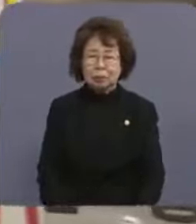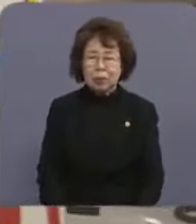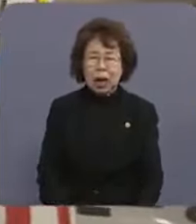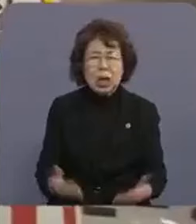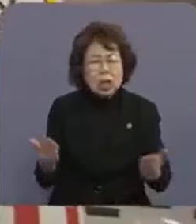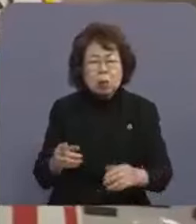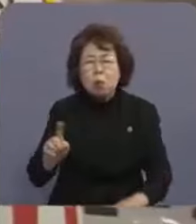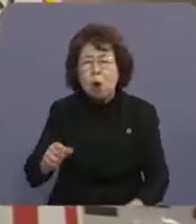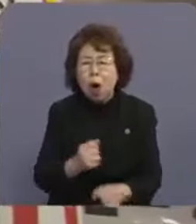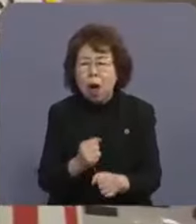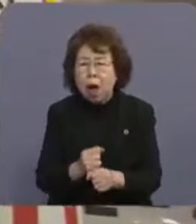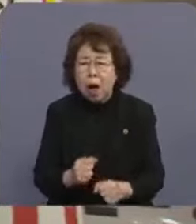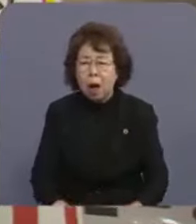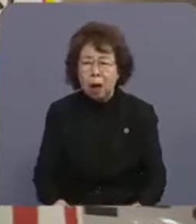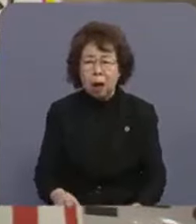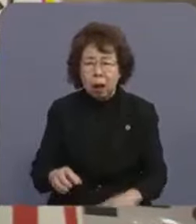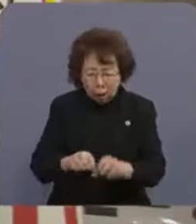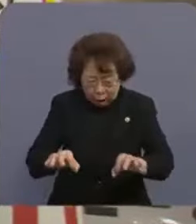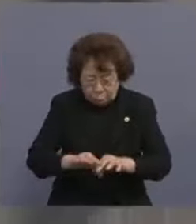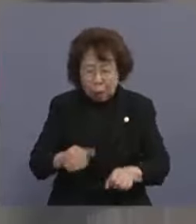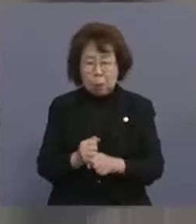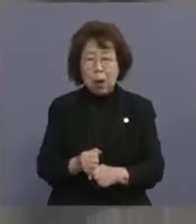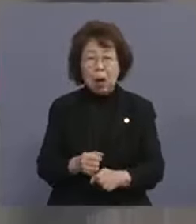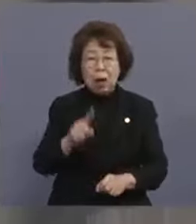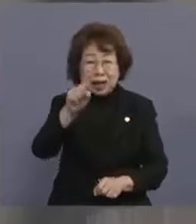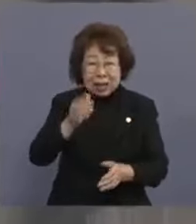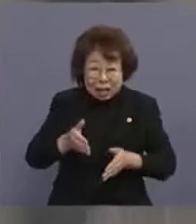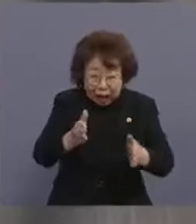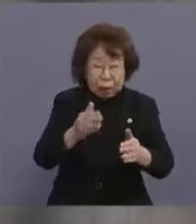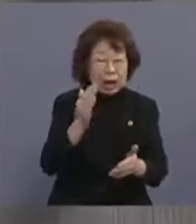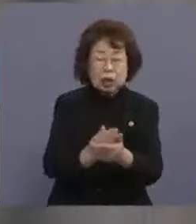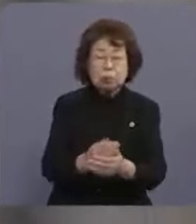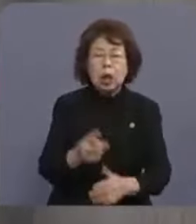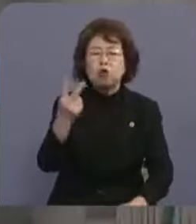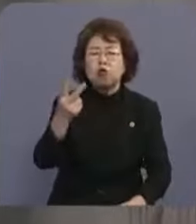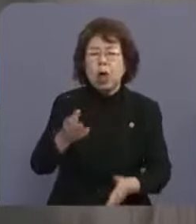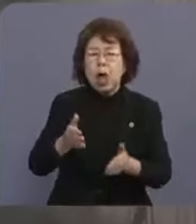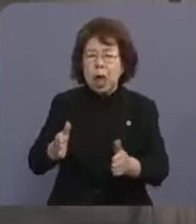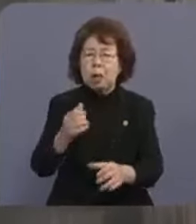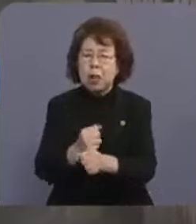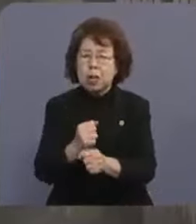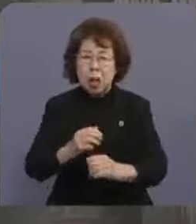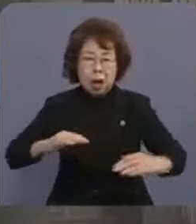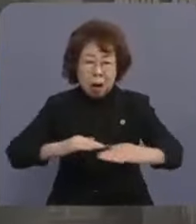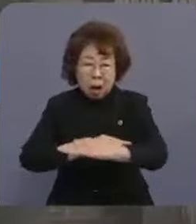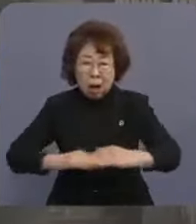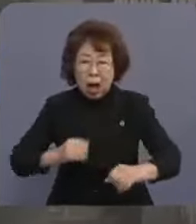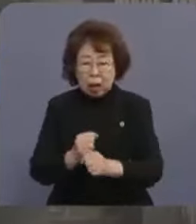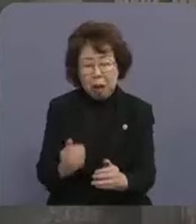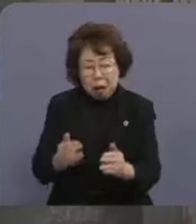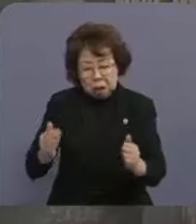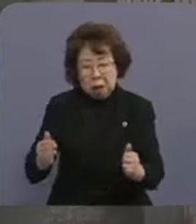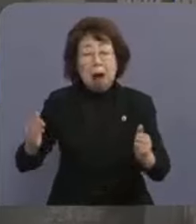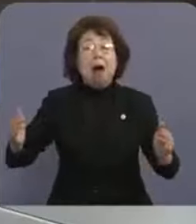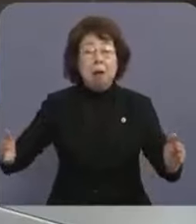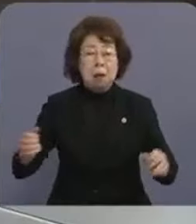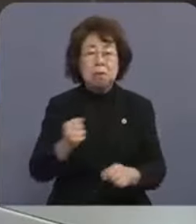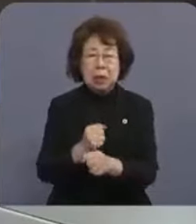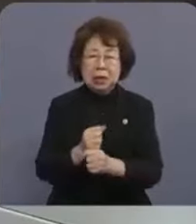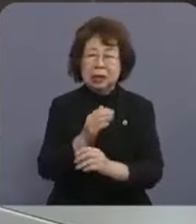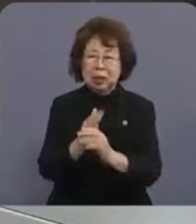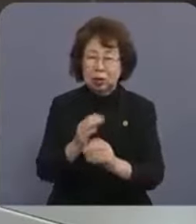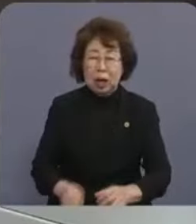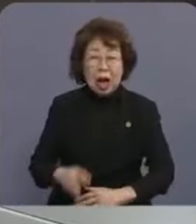작업을 하는 거예요? 램프 개선 공사. 램프 개선 공사. 네, 원에서 구에는 차량 두 대가 같이 다니니까 젊은 차량을